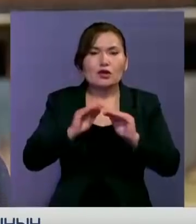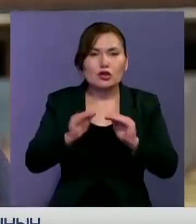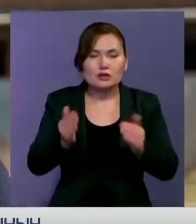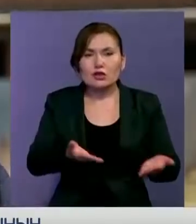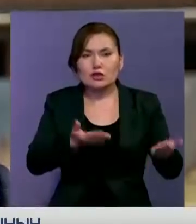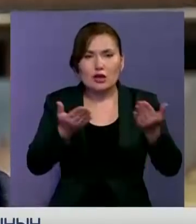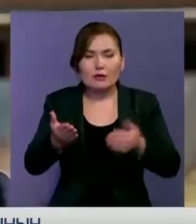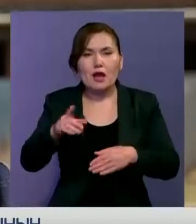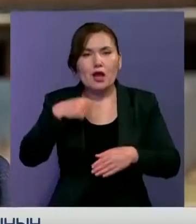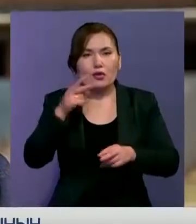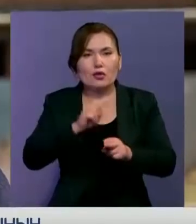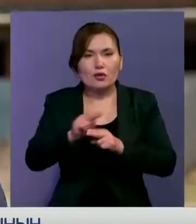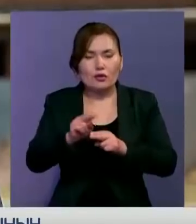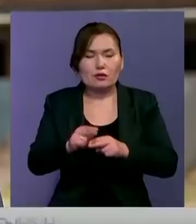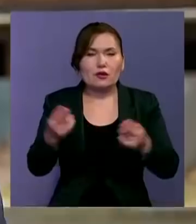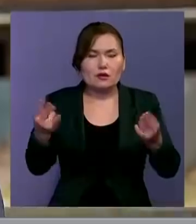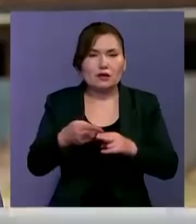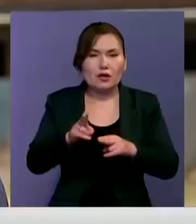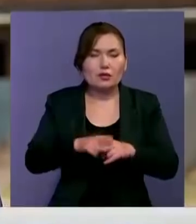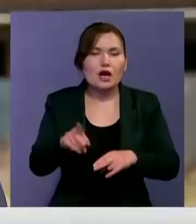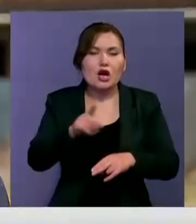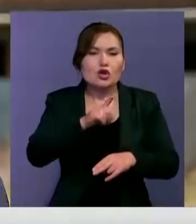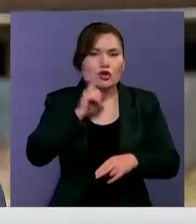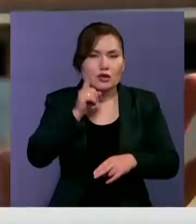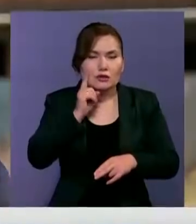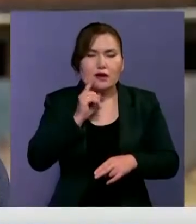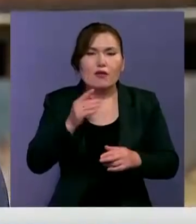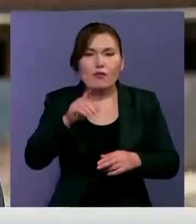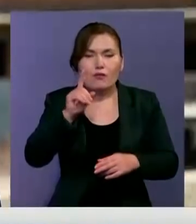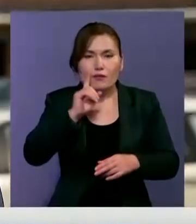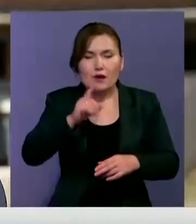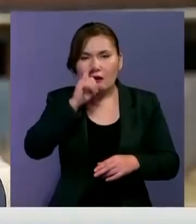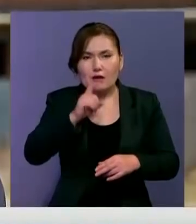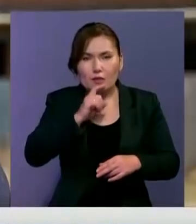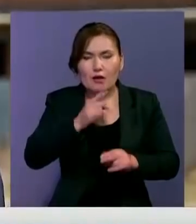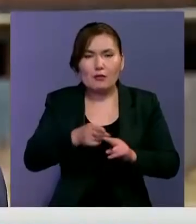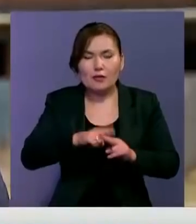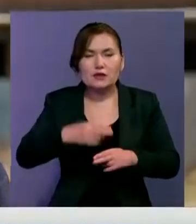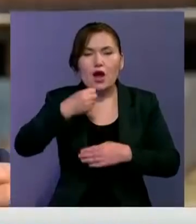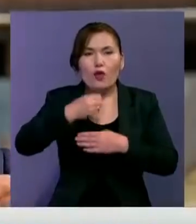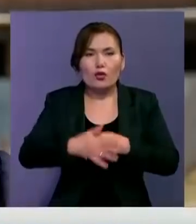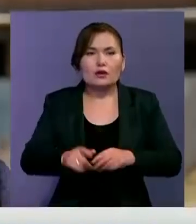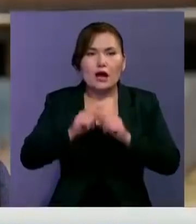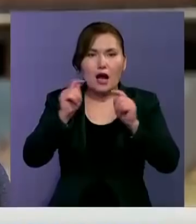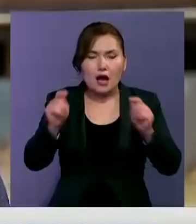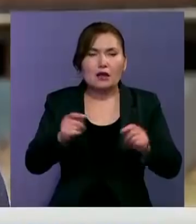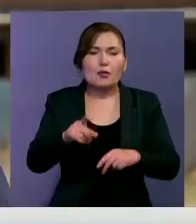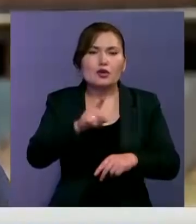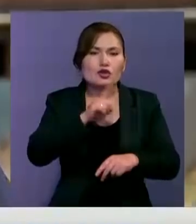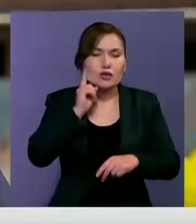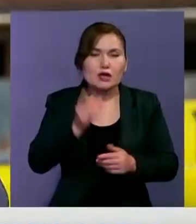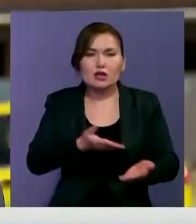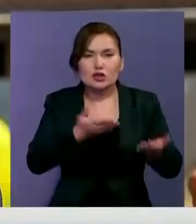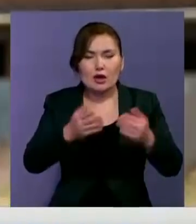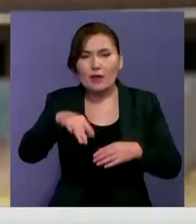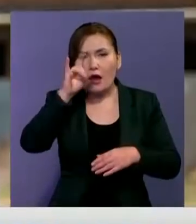үйретпесек, шашылып жатқан мысалы жастар оны түсінбейді. Әркім өз тіршілігін істеп жүр. Біз сондай орталық, осы орталық тезірек бітірсек, осы